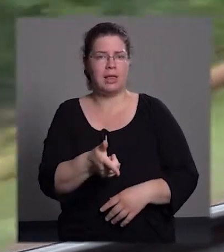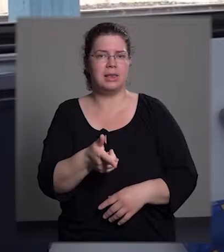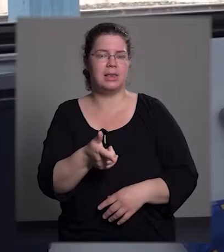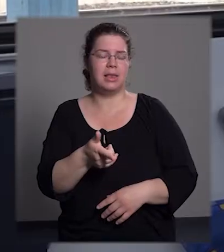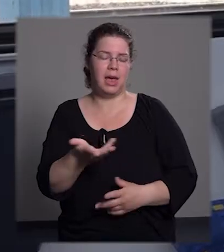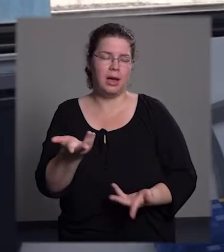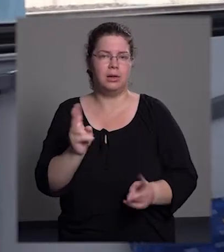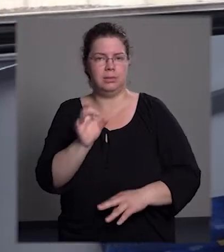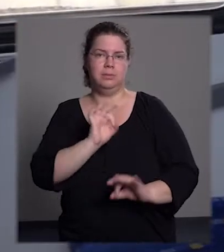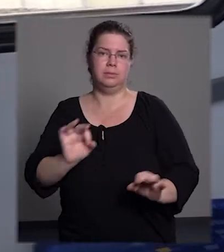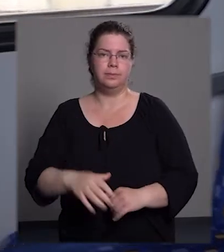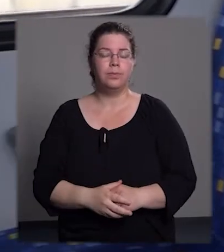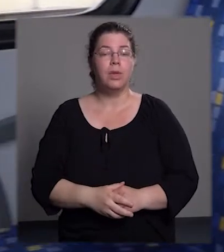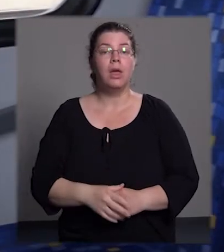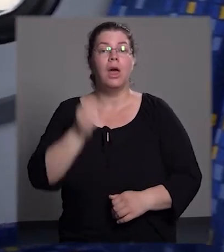Amikor a 3-as metró